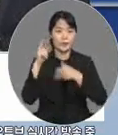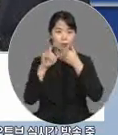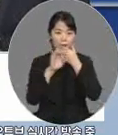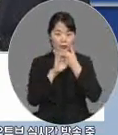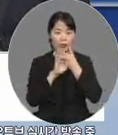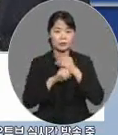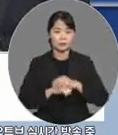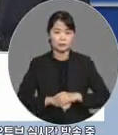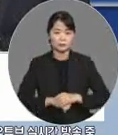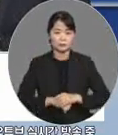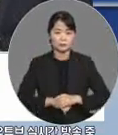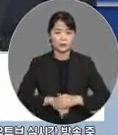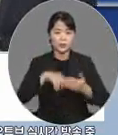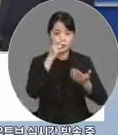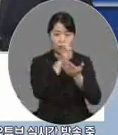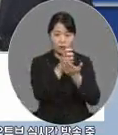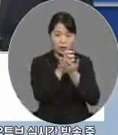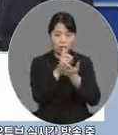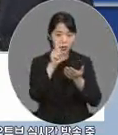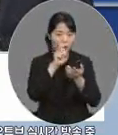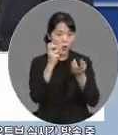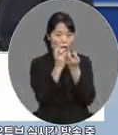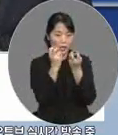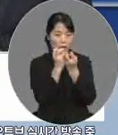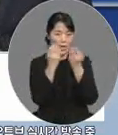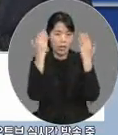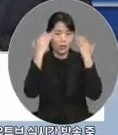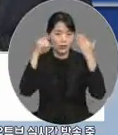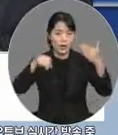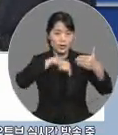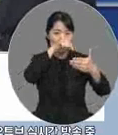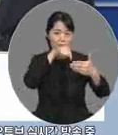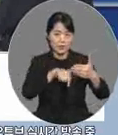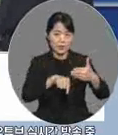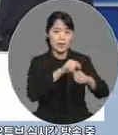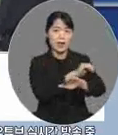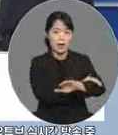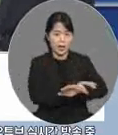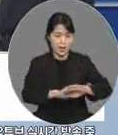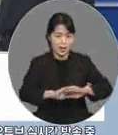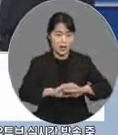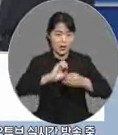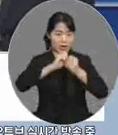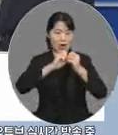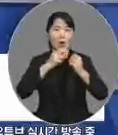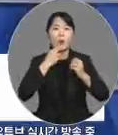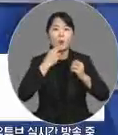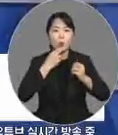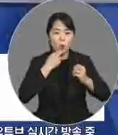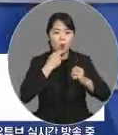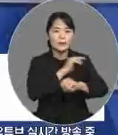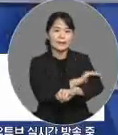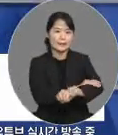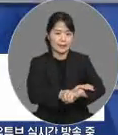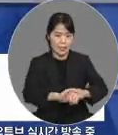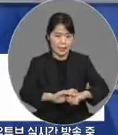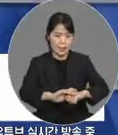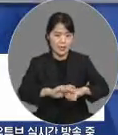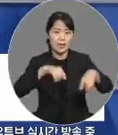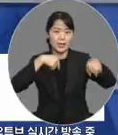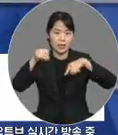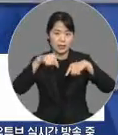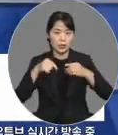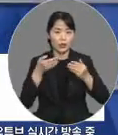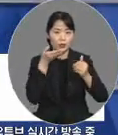교육청의 교육정책이 어떻게 하면 학교 현장에서 변형되지 않고 잘 적용될 수